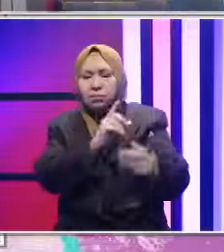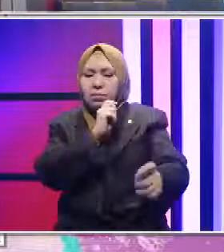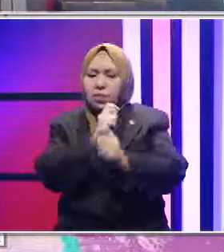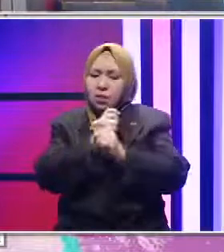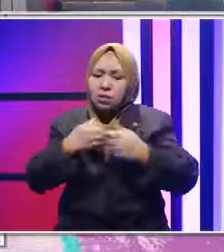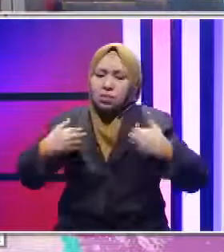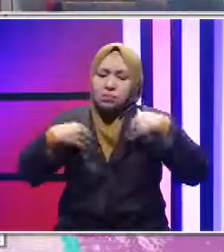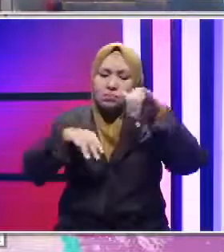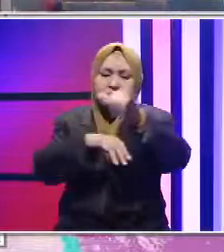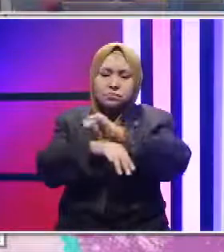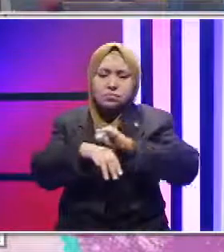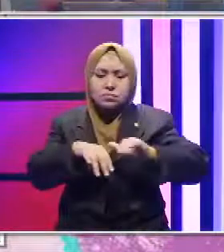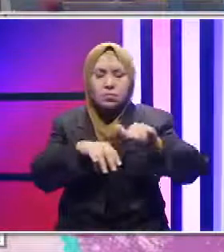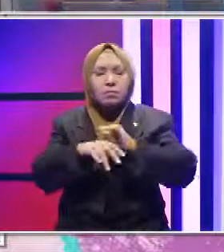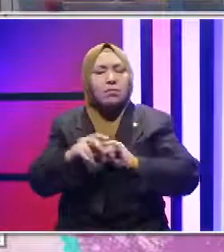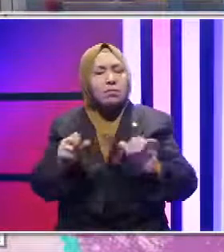نعيم